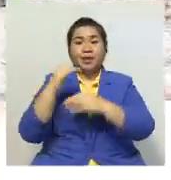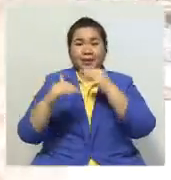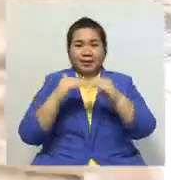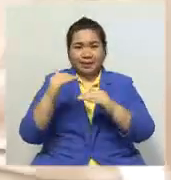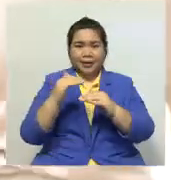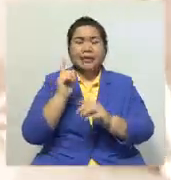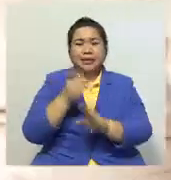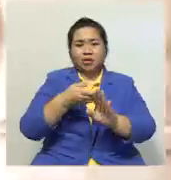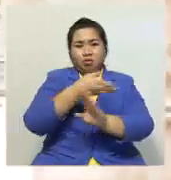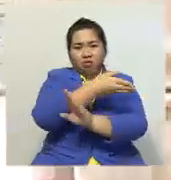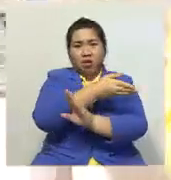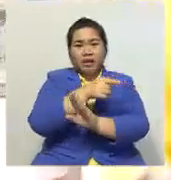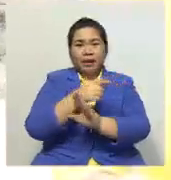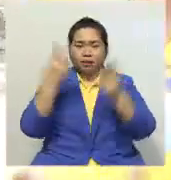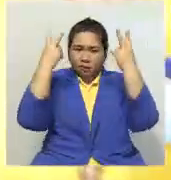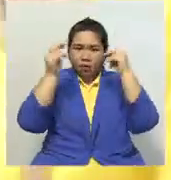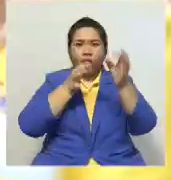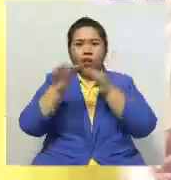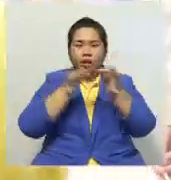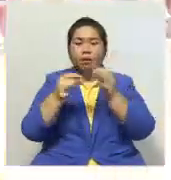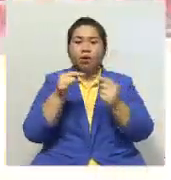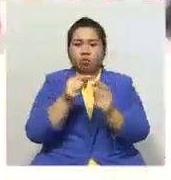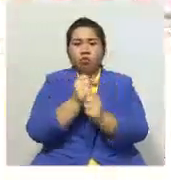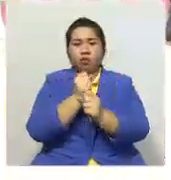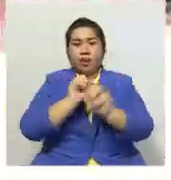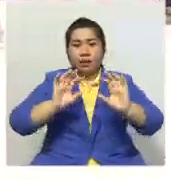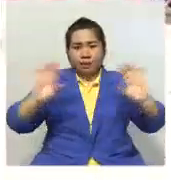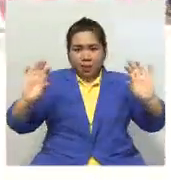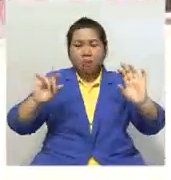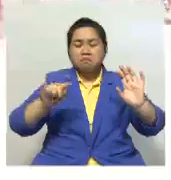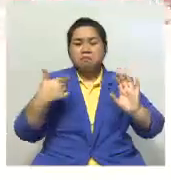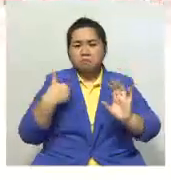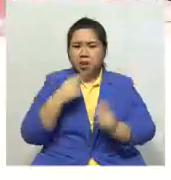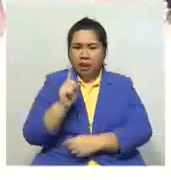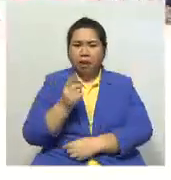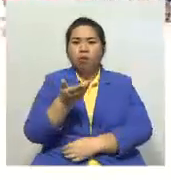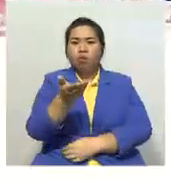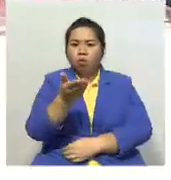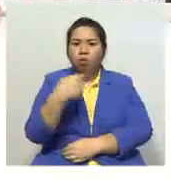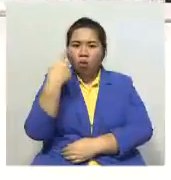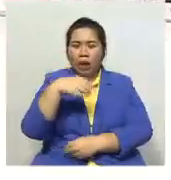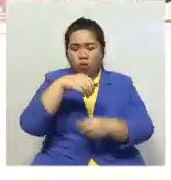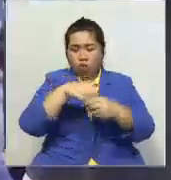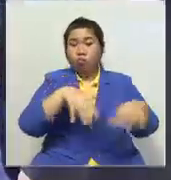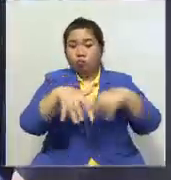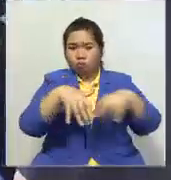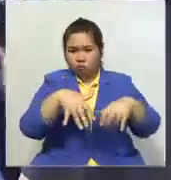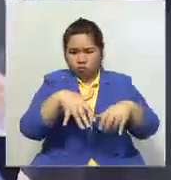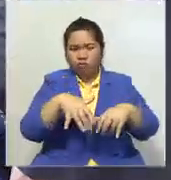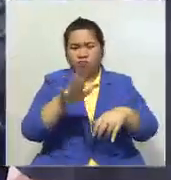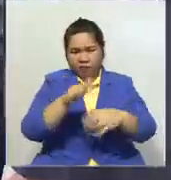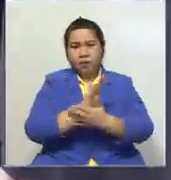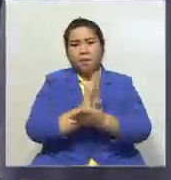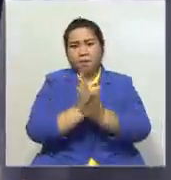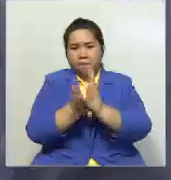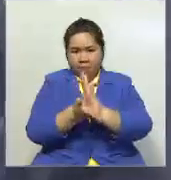ก่อนหน้านี้นายกรัฐมนตรีได้ชี้แจงถึงการทำงานของรัฐบาลรวมถึงยังขอให้คนในพื้นที่ช่วยกันปรับโครงสร้